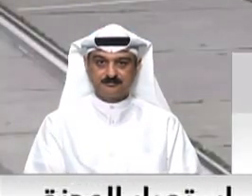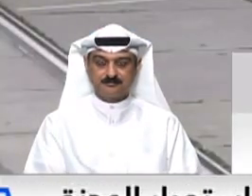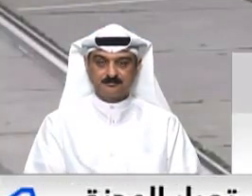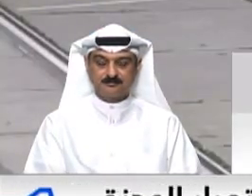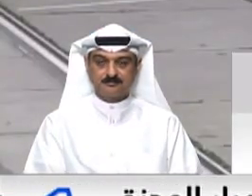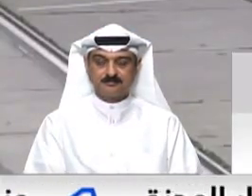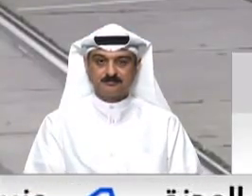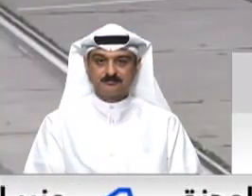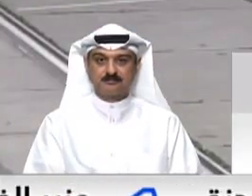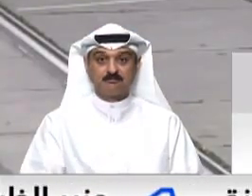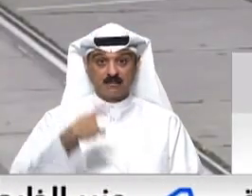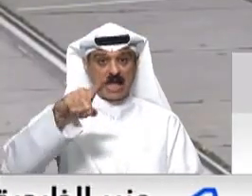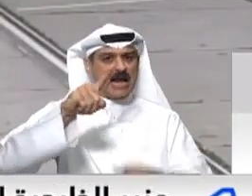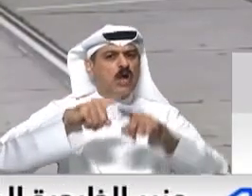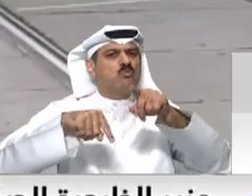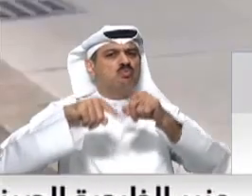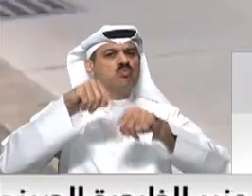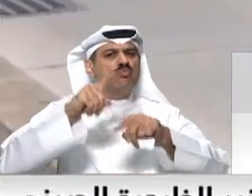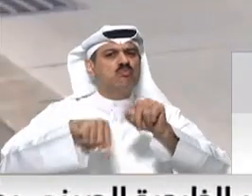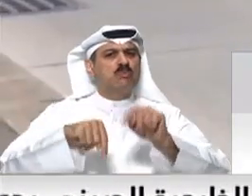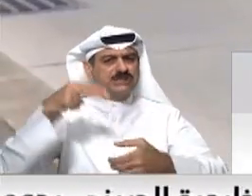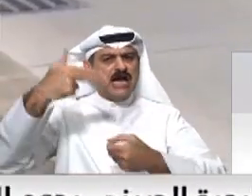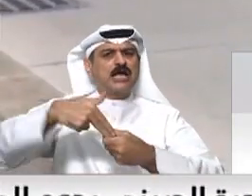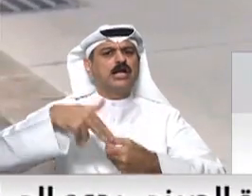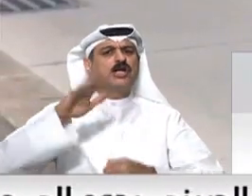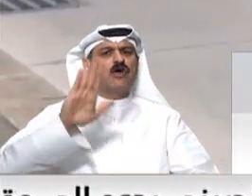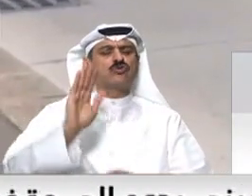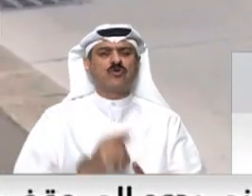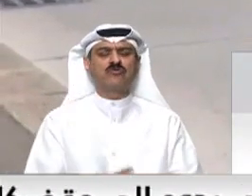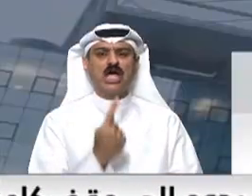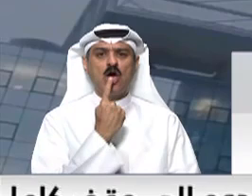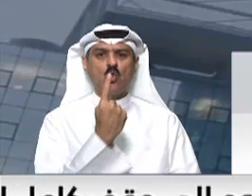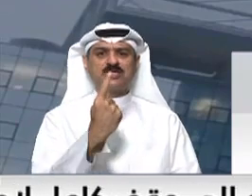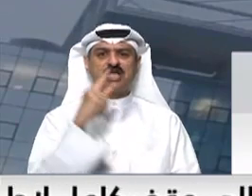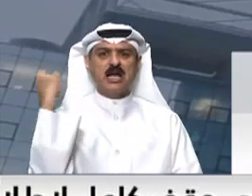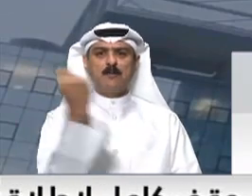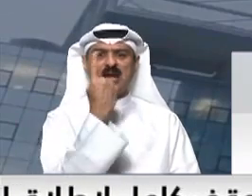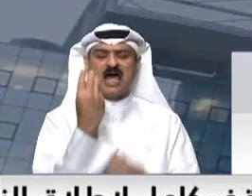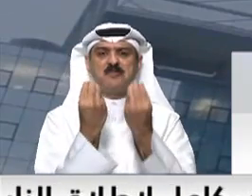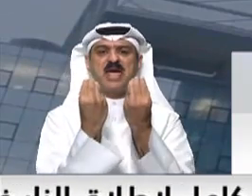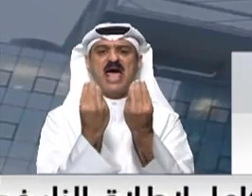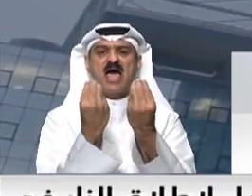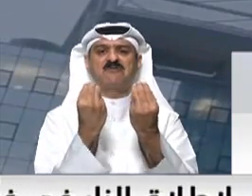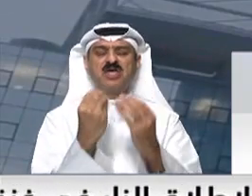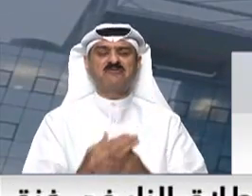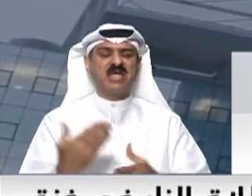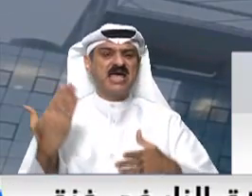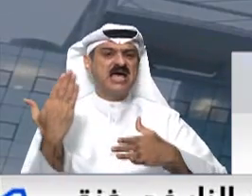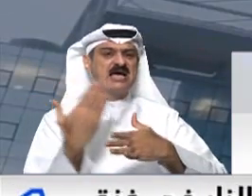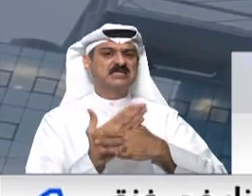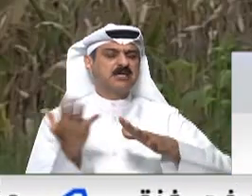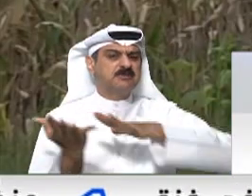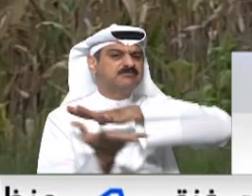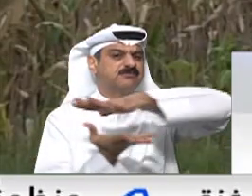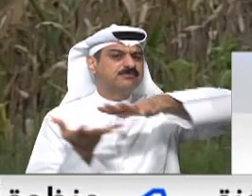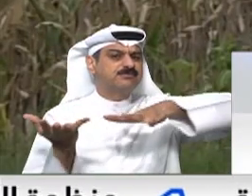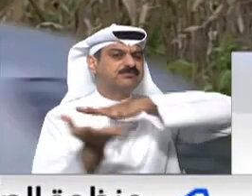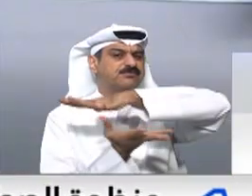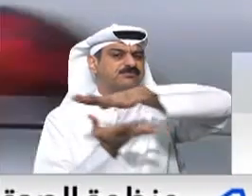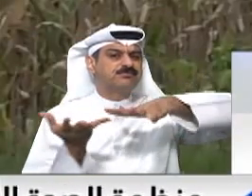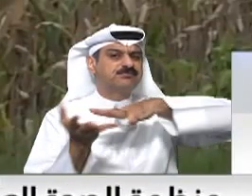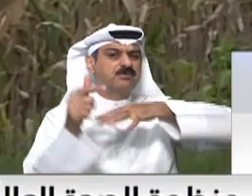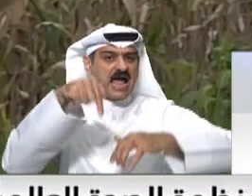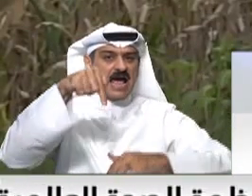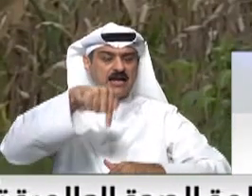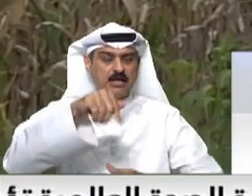وسط تحديات زيادة المعروض من الخام وتباطؤ الطلب العالمي على النفط بسبب التبعات السلبية للأزمات الجيوسياسية